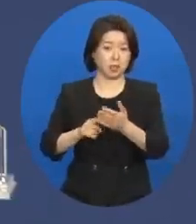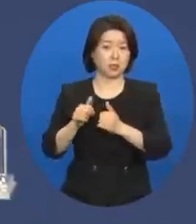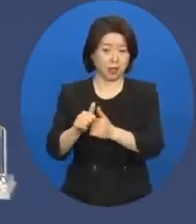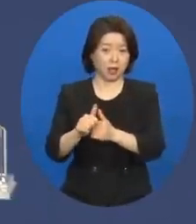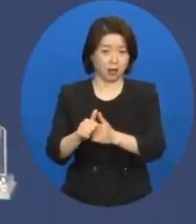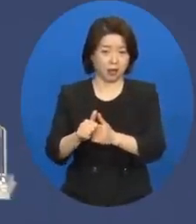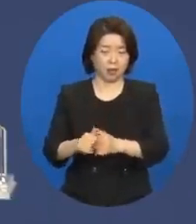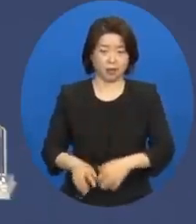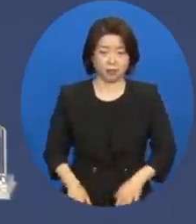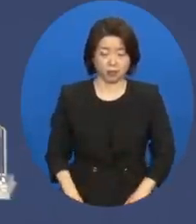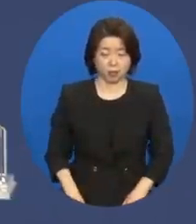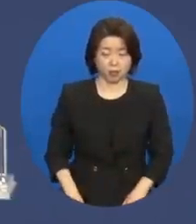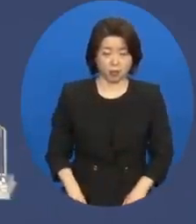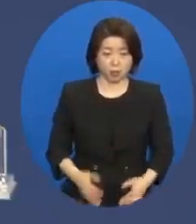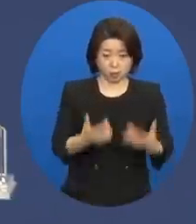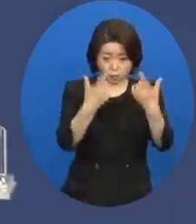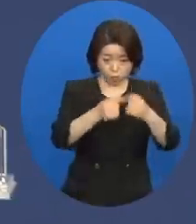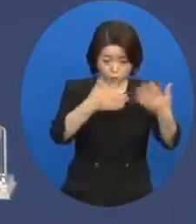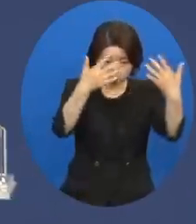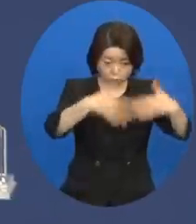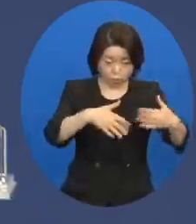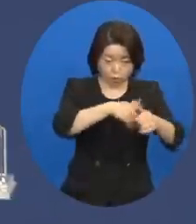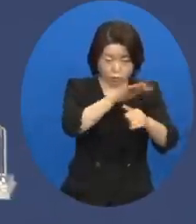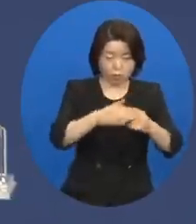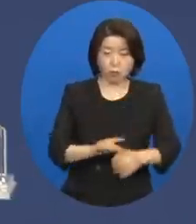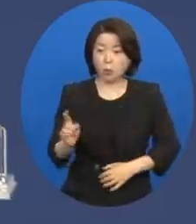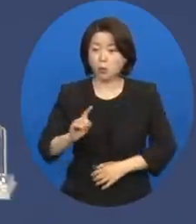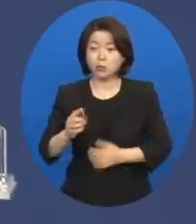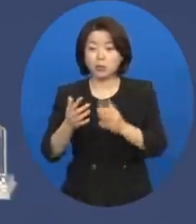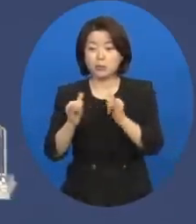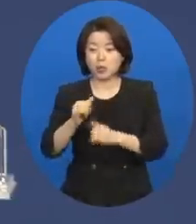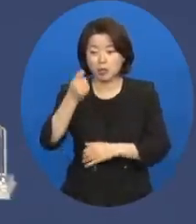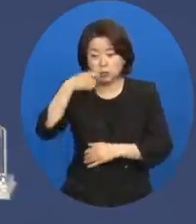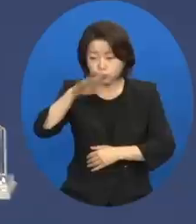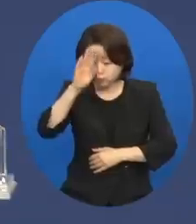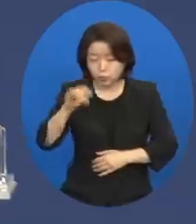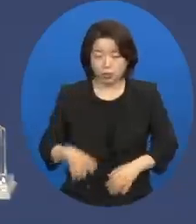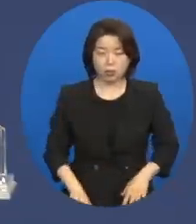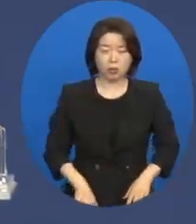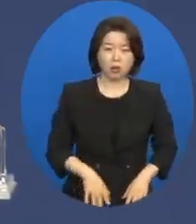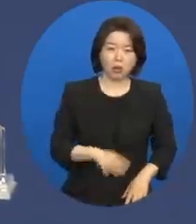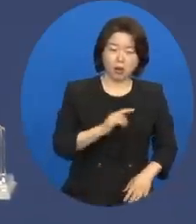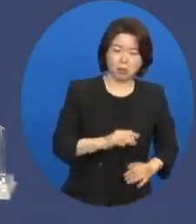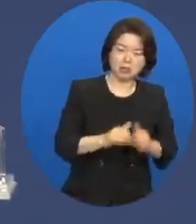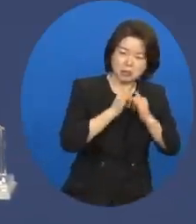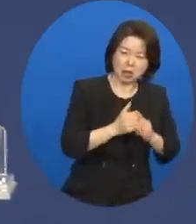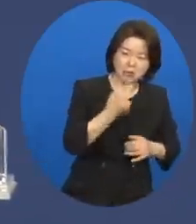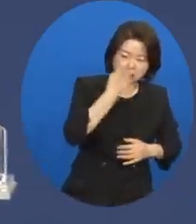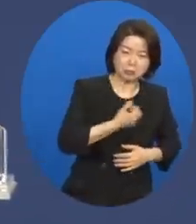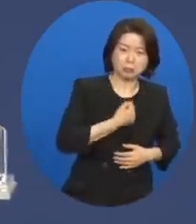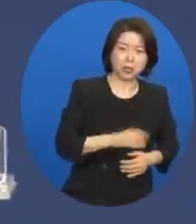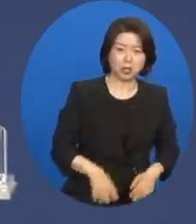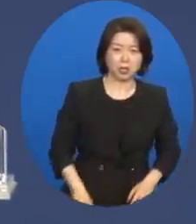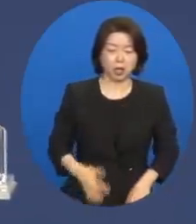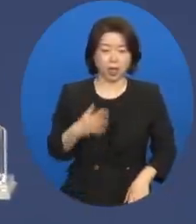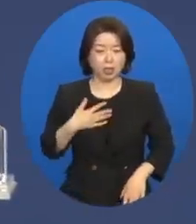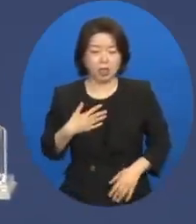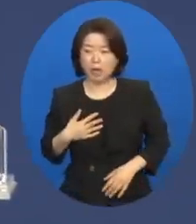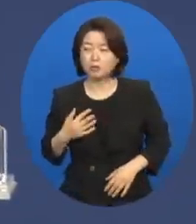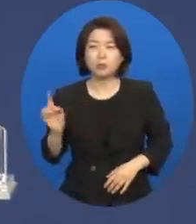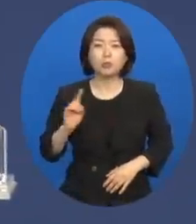그렇죠? 똑같은 조건과 상황인데 어떤 사람은 우울증 걸리고 막 조울증 걸리고 자살 충동하고, 그런데 나같이 흠하게 자란